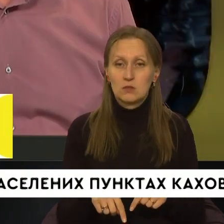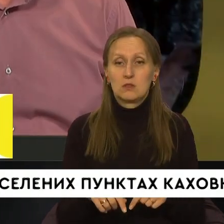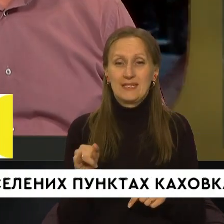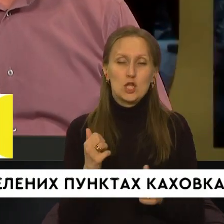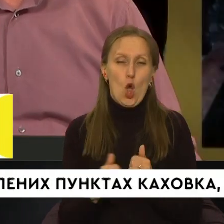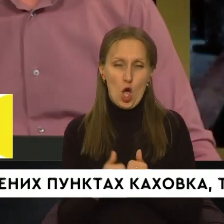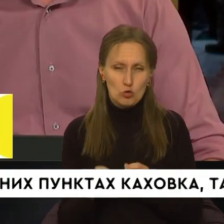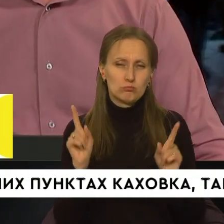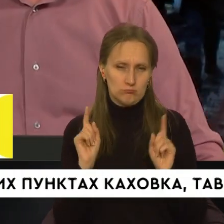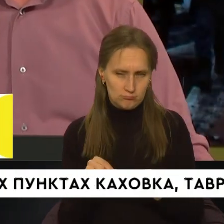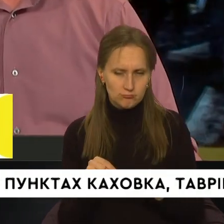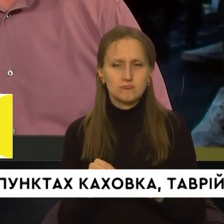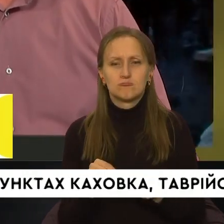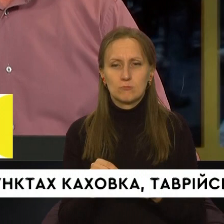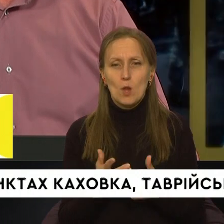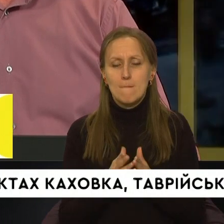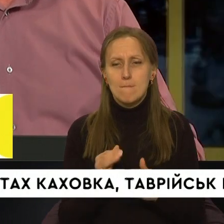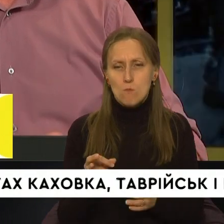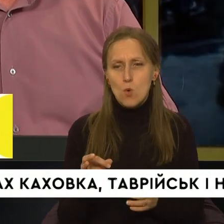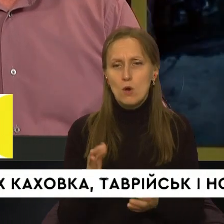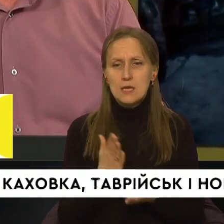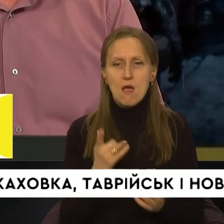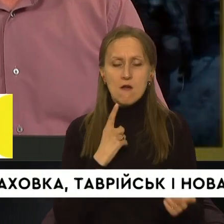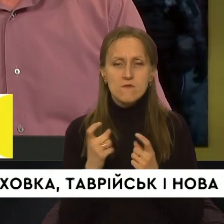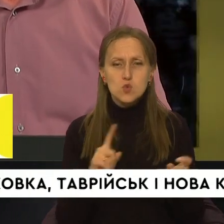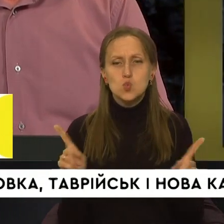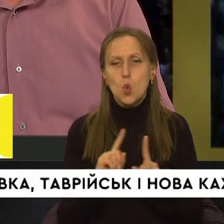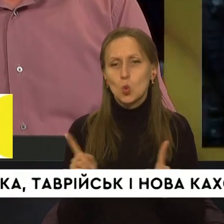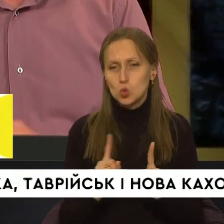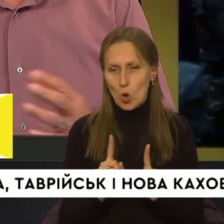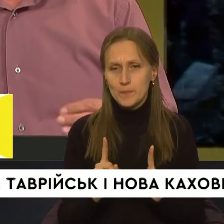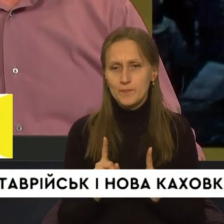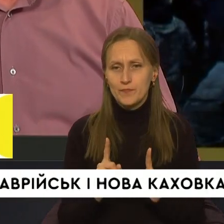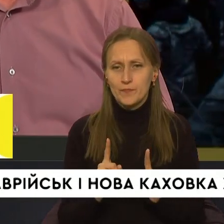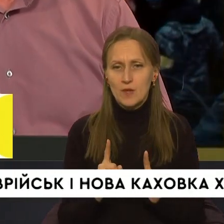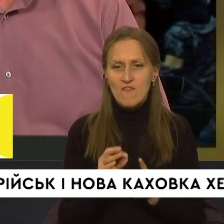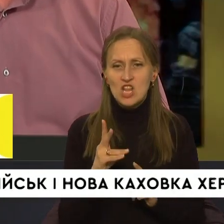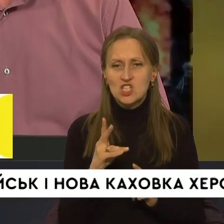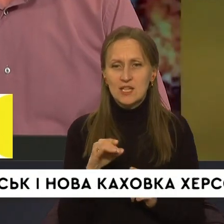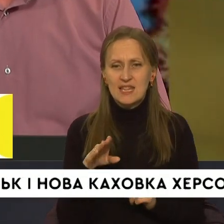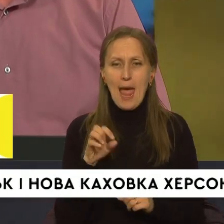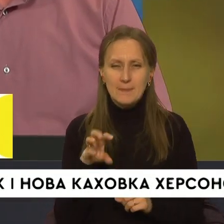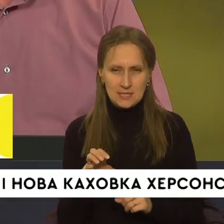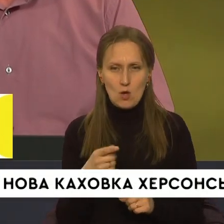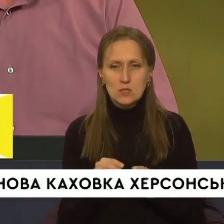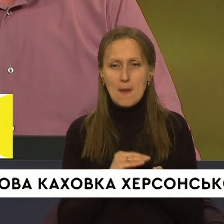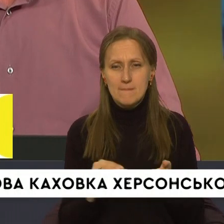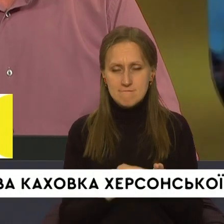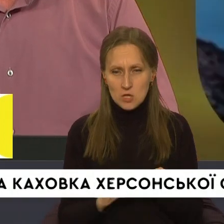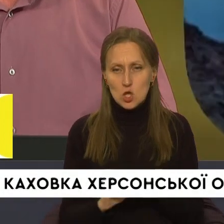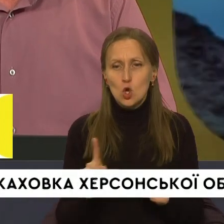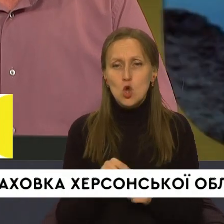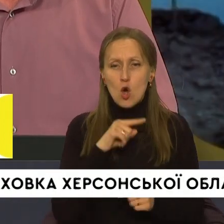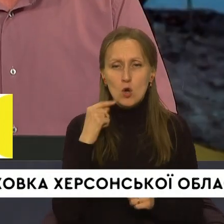але і до Херсонщини також, бо є інформація, що Financial Times про це пише видання,